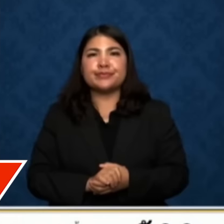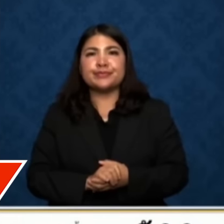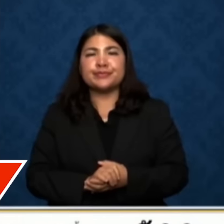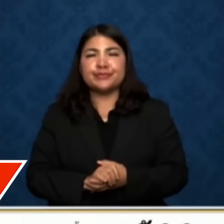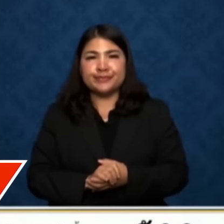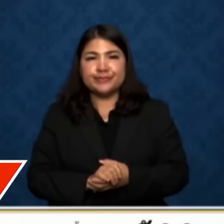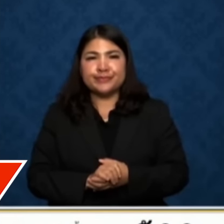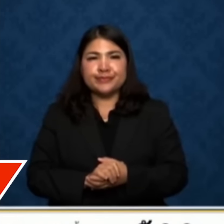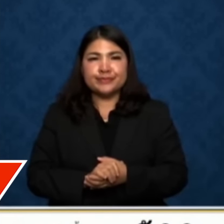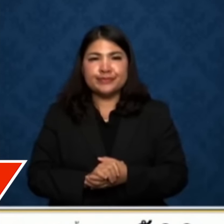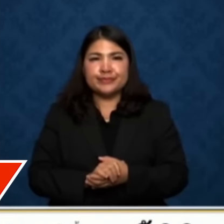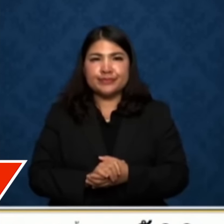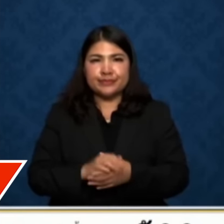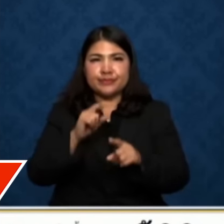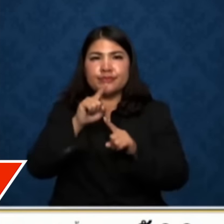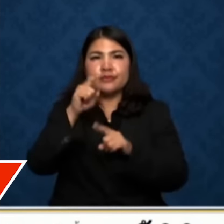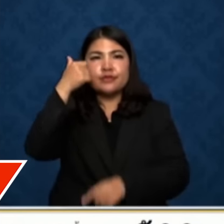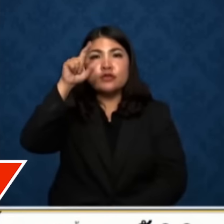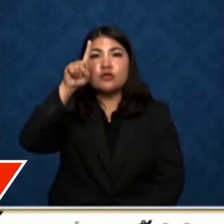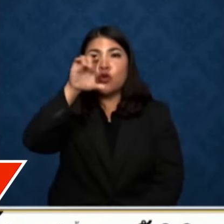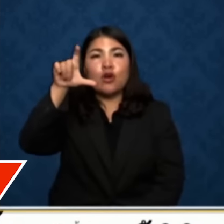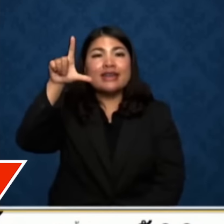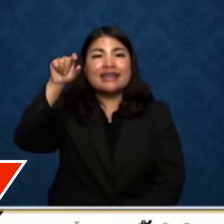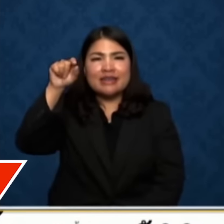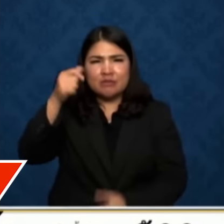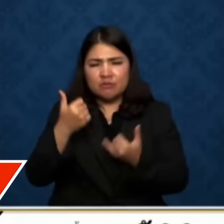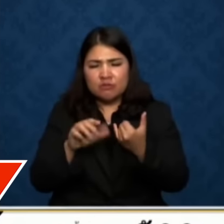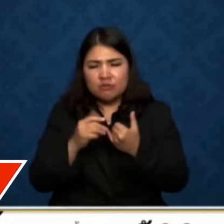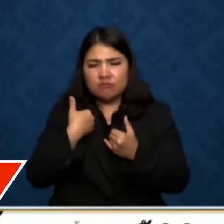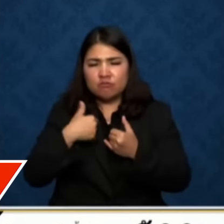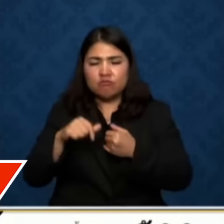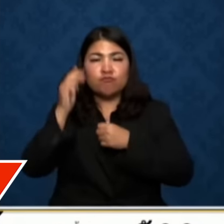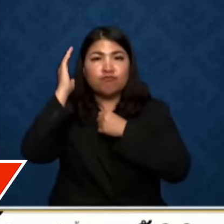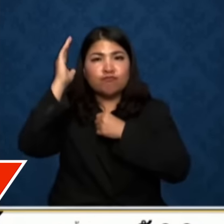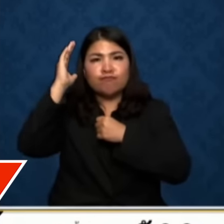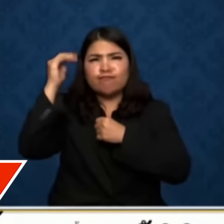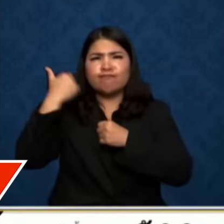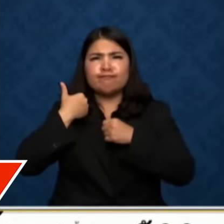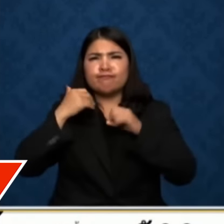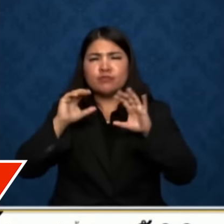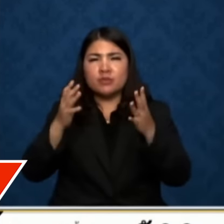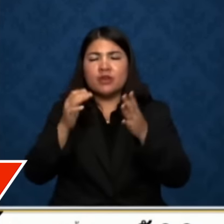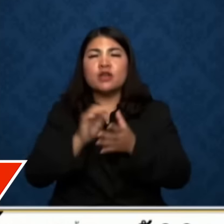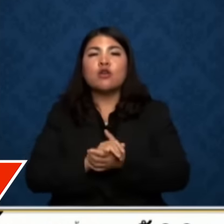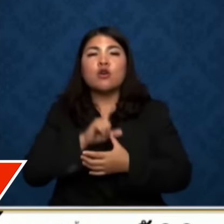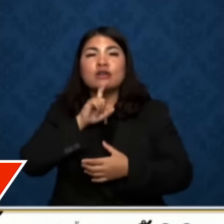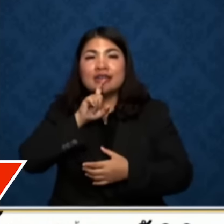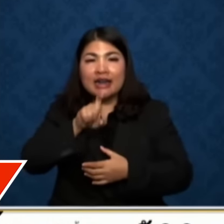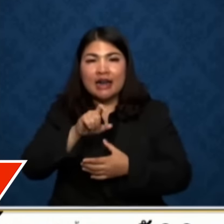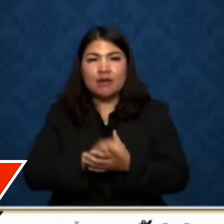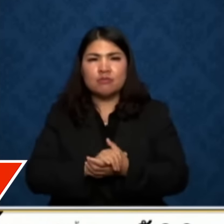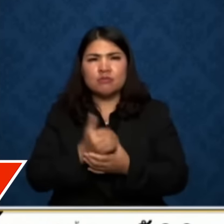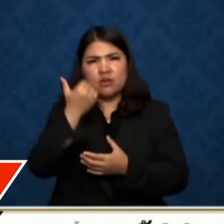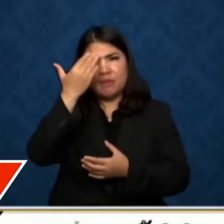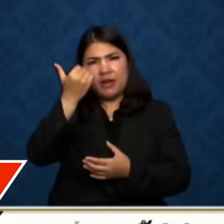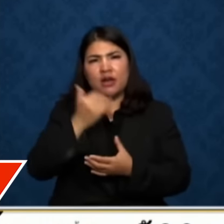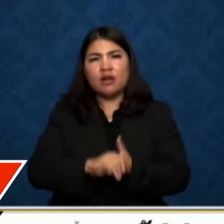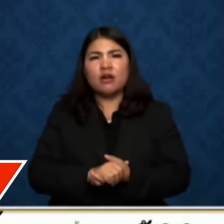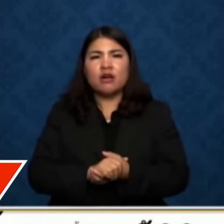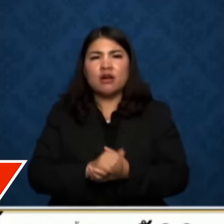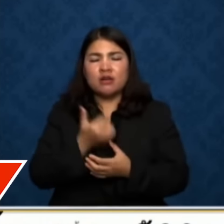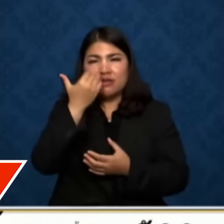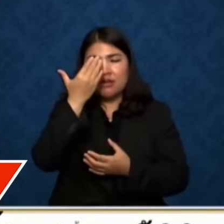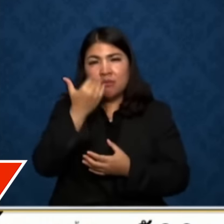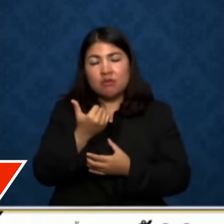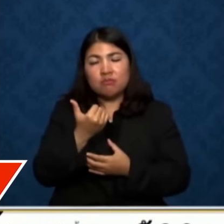ครบ120วันคือวันที่20ธันวาคมท่านประธานแต่ว่าไม่มีแถลงอันนี้ต้องถามท่านรัฐมนตรีอีกนิดนึงด้วยว่าทำไมอ่ะเพราะว่